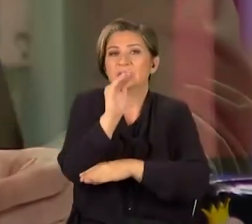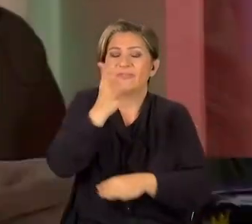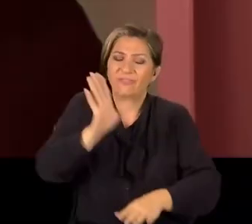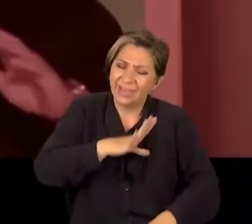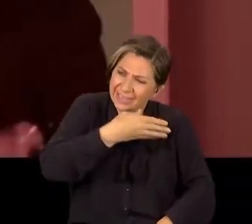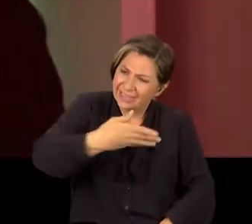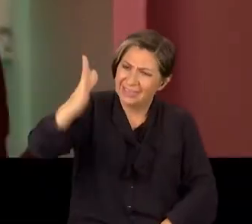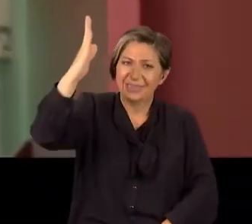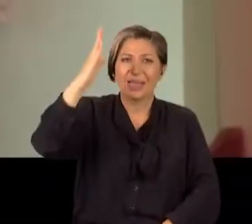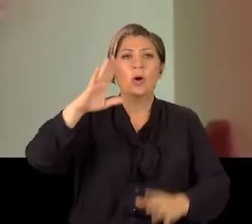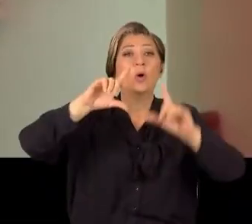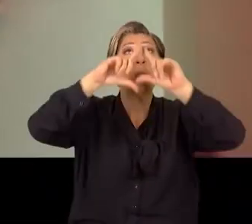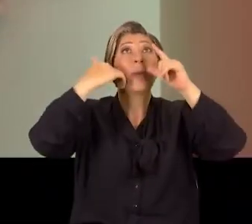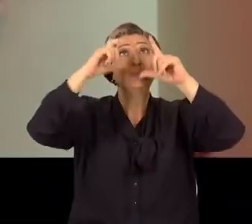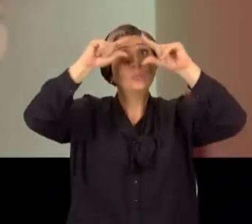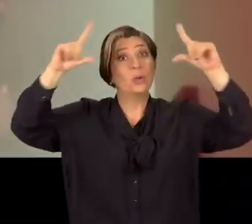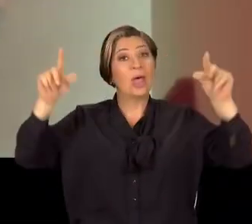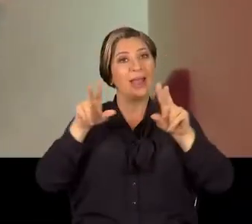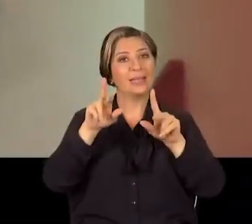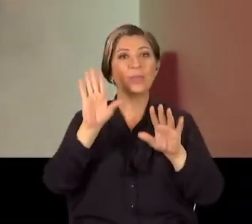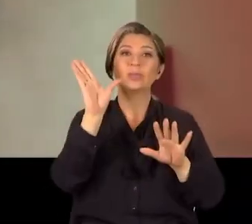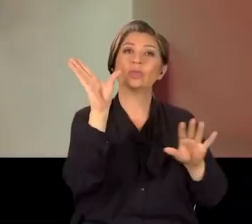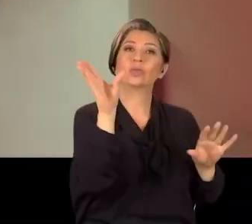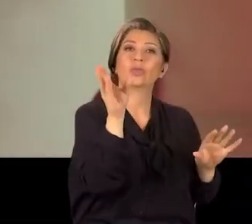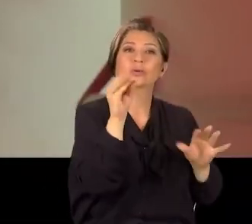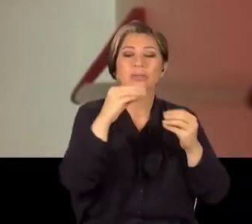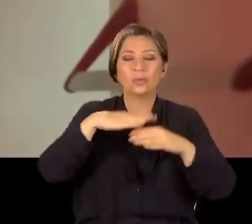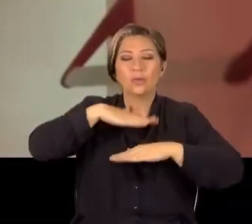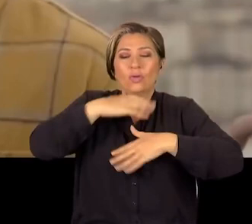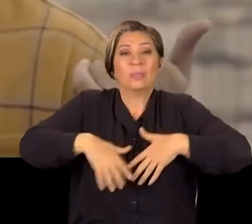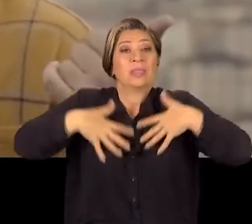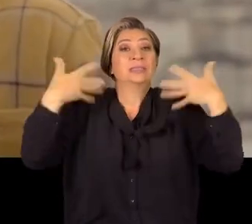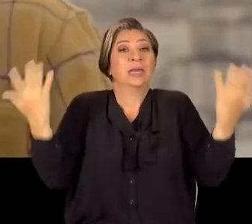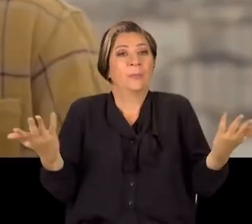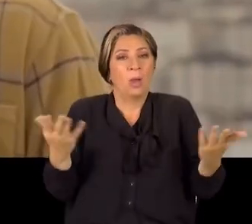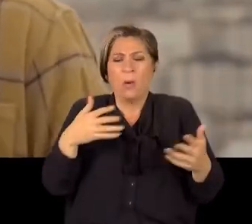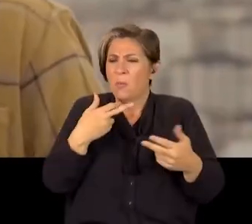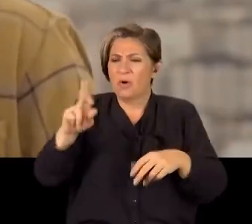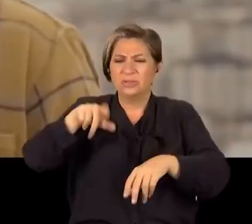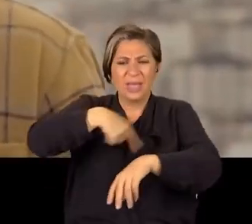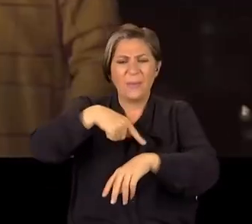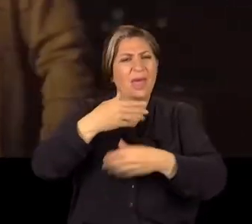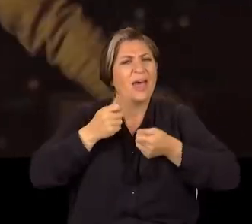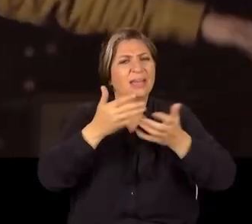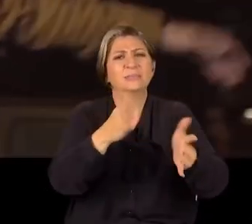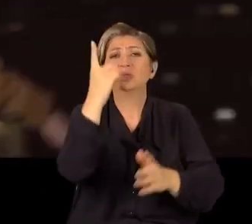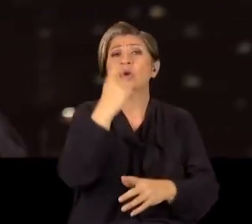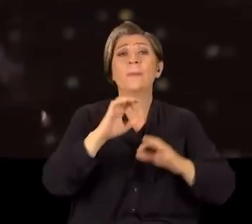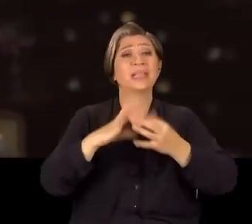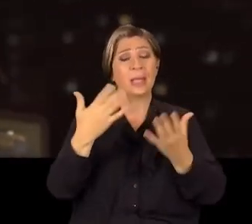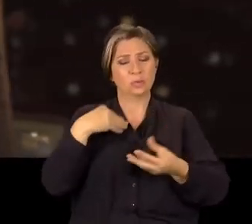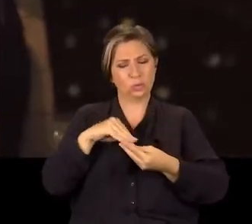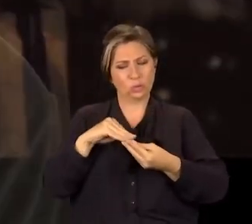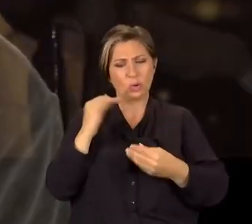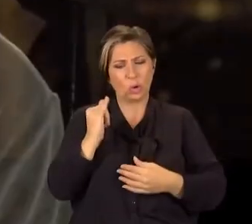var git bulutlar gibi Dokunsan doldum taşarım boş yere harcadın ömrünü Sorma diye ben